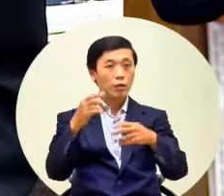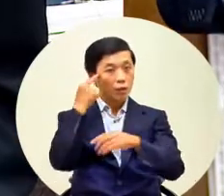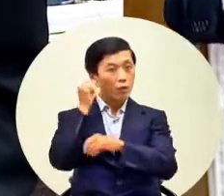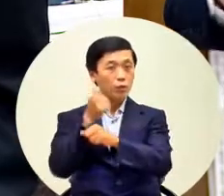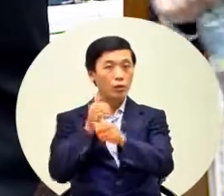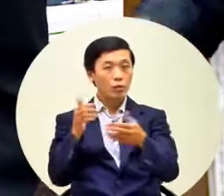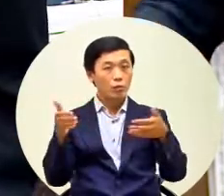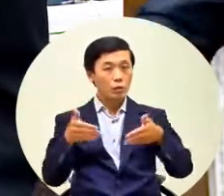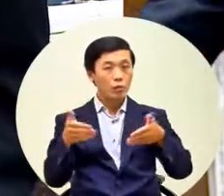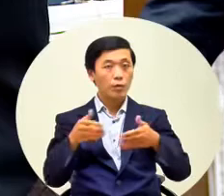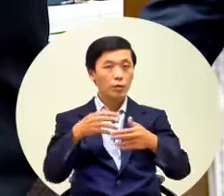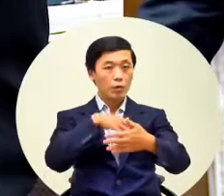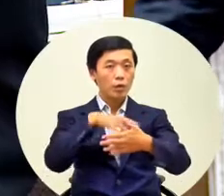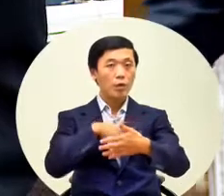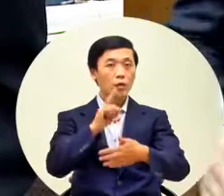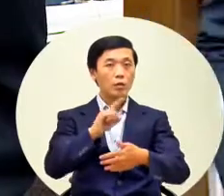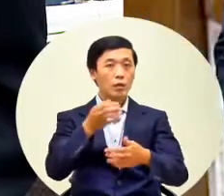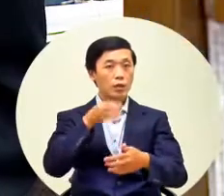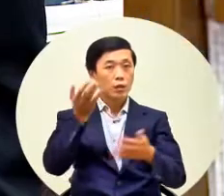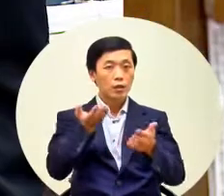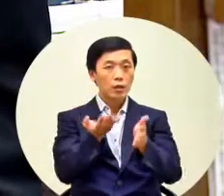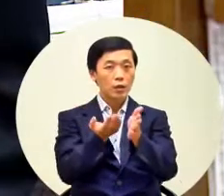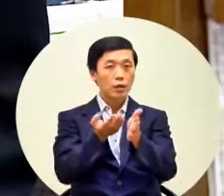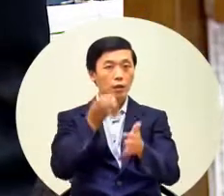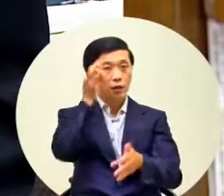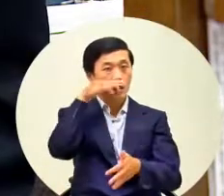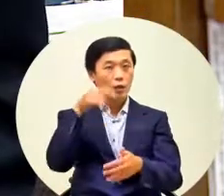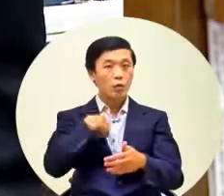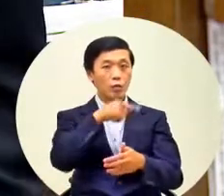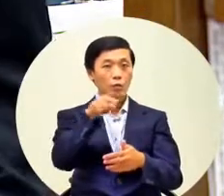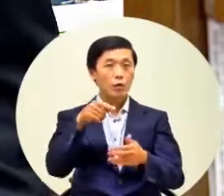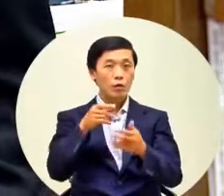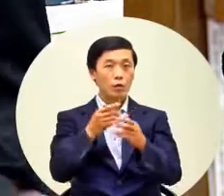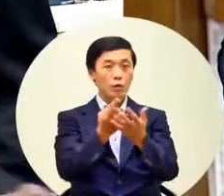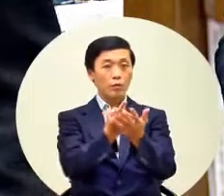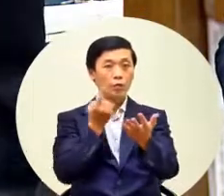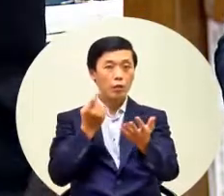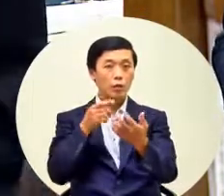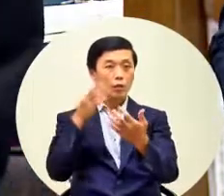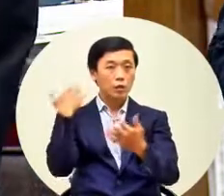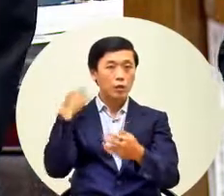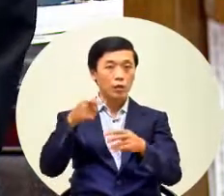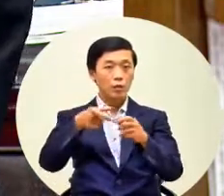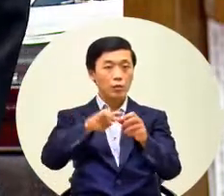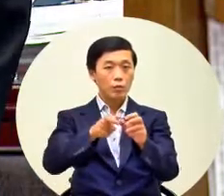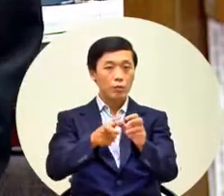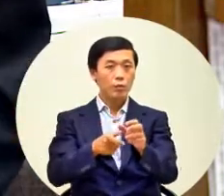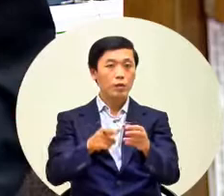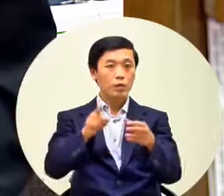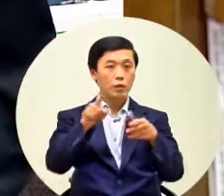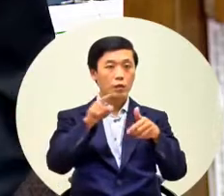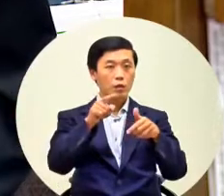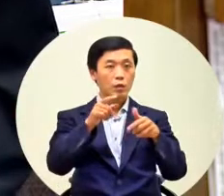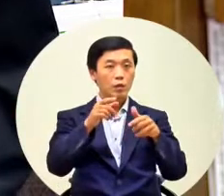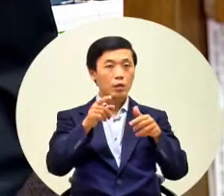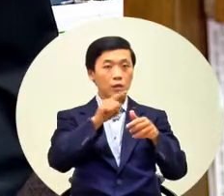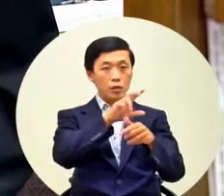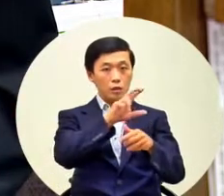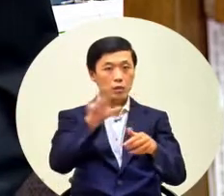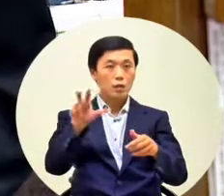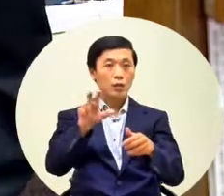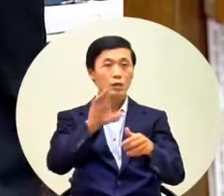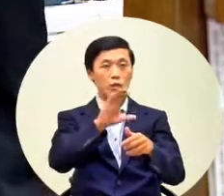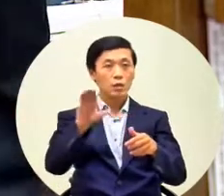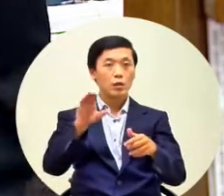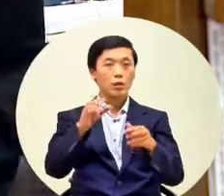像刚刚所看到的，我们要跳脱以前有一些罐头式的这一些组合游具，包